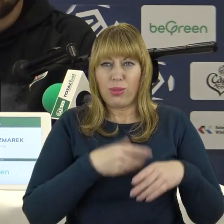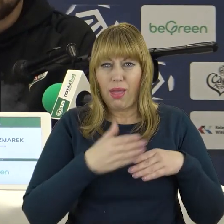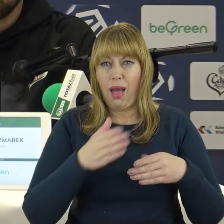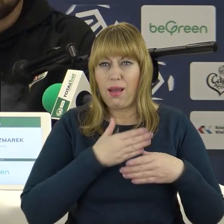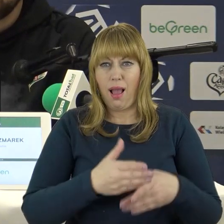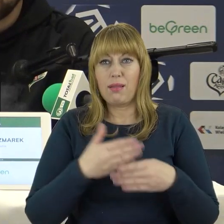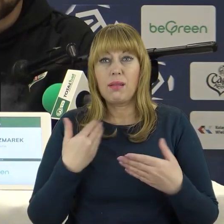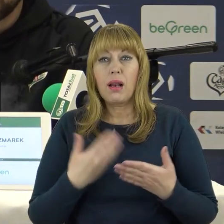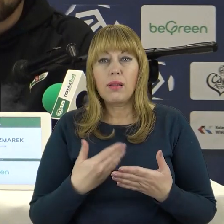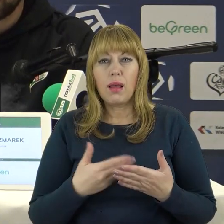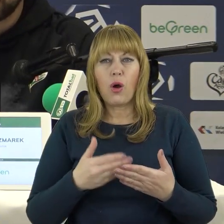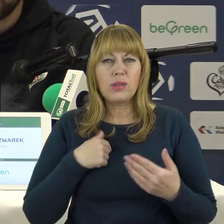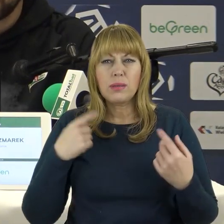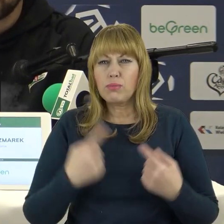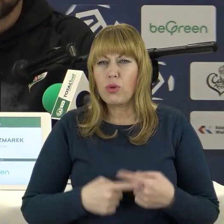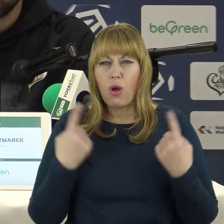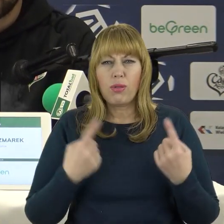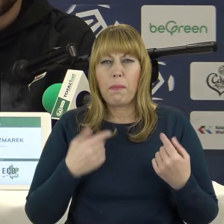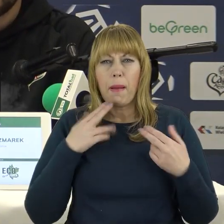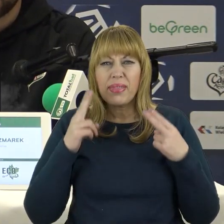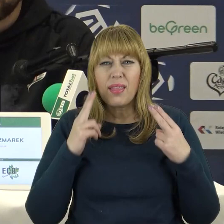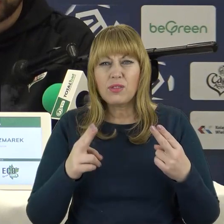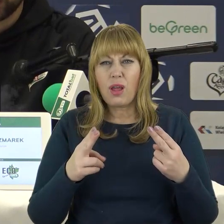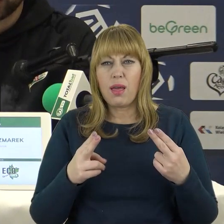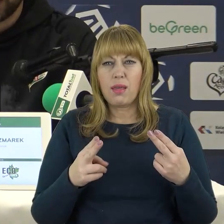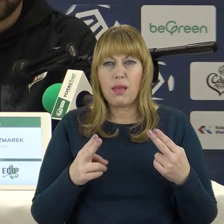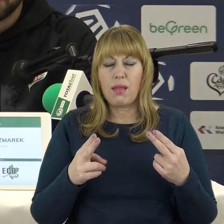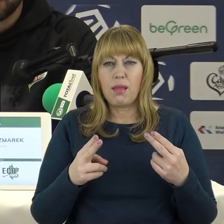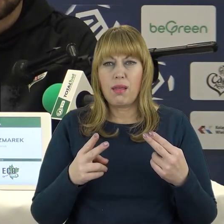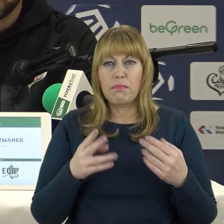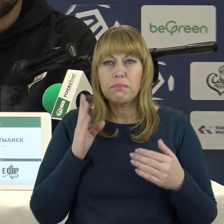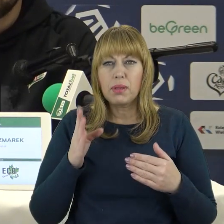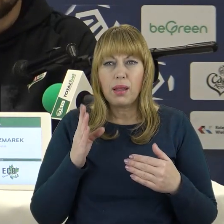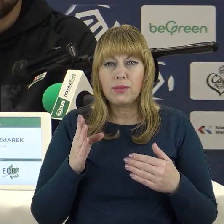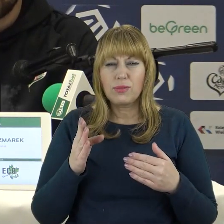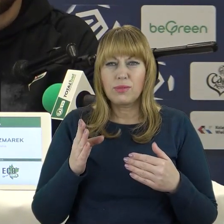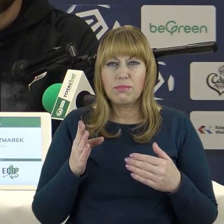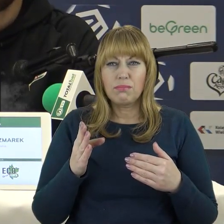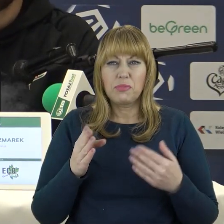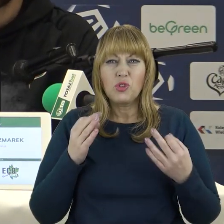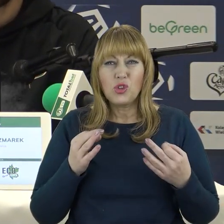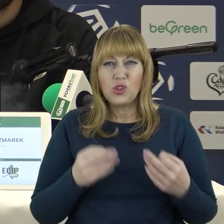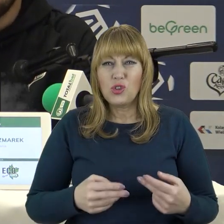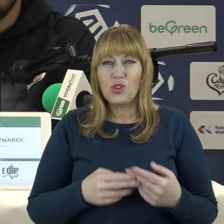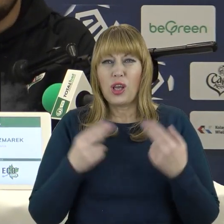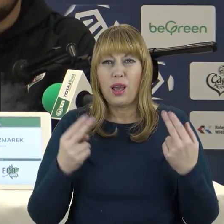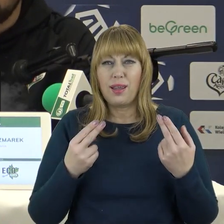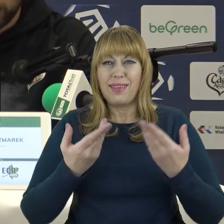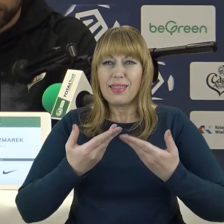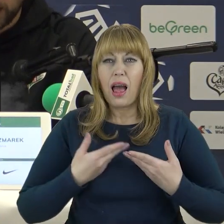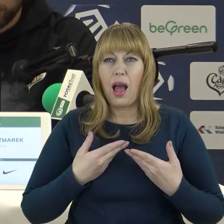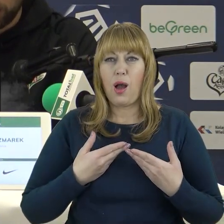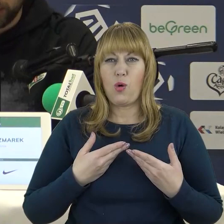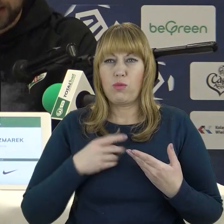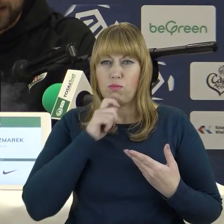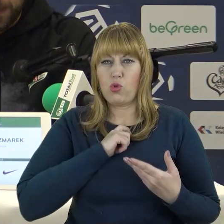nadzieję, jestem przekonany, że tutaj ten dzisiejszy dzień nam dużo wiary dał jako